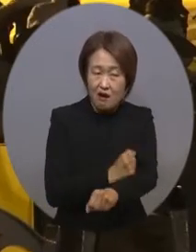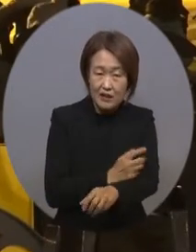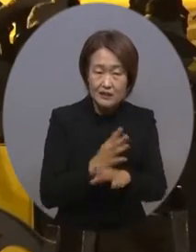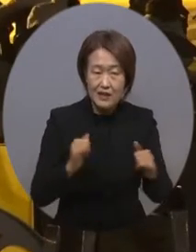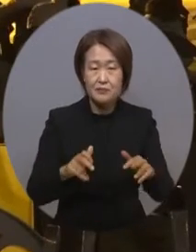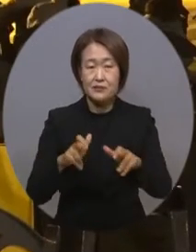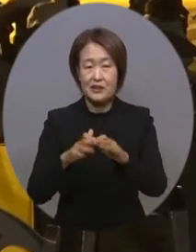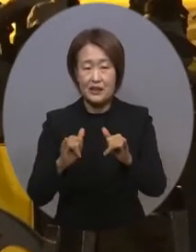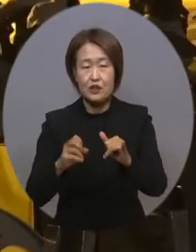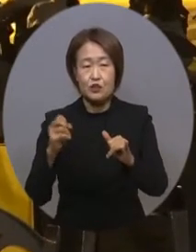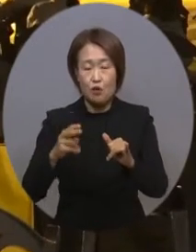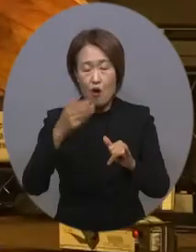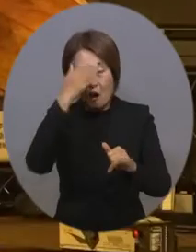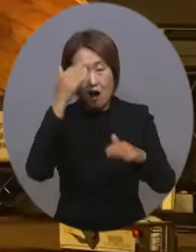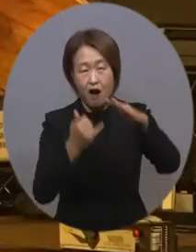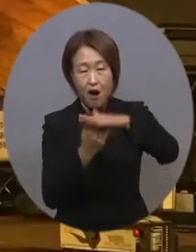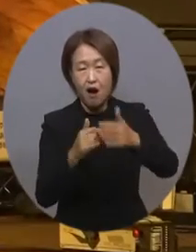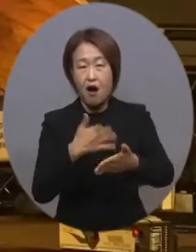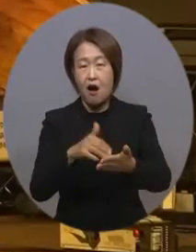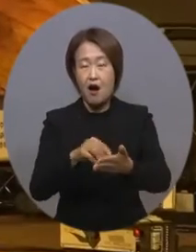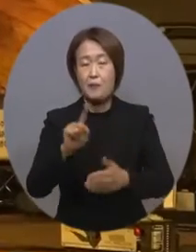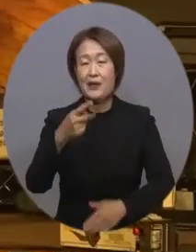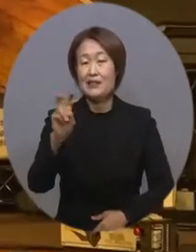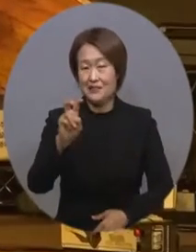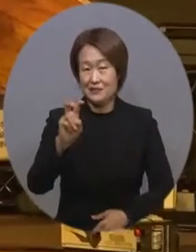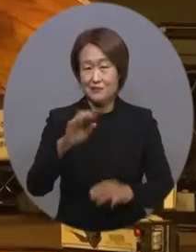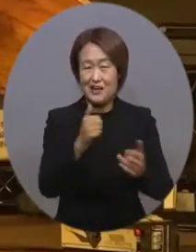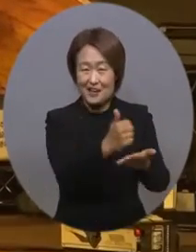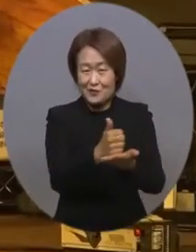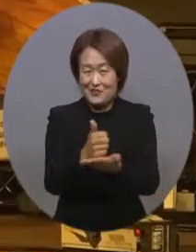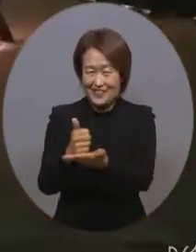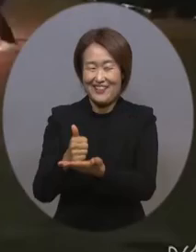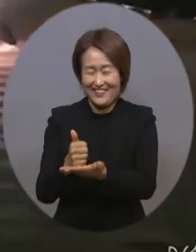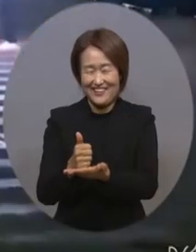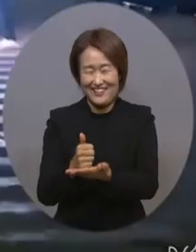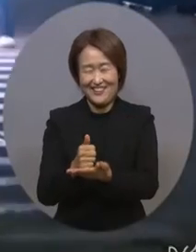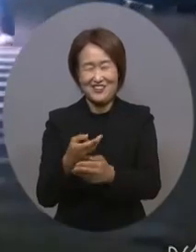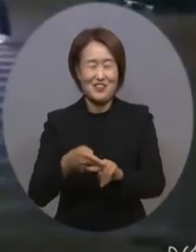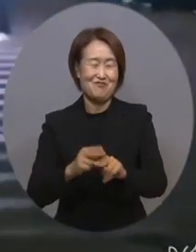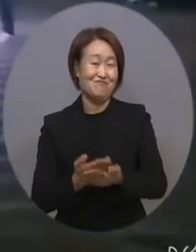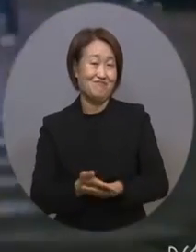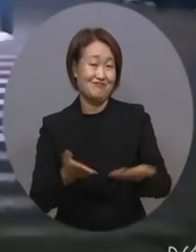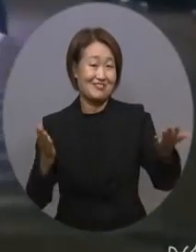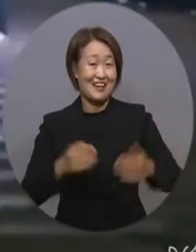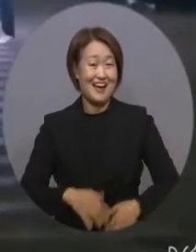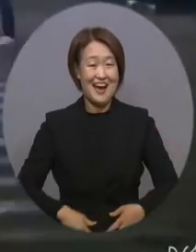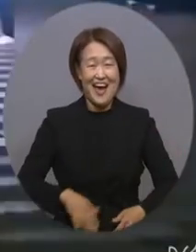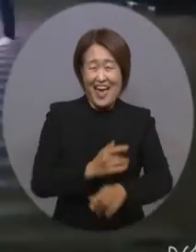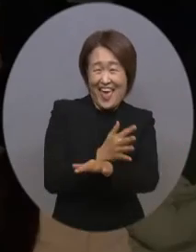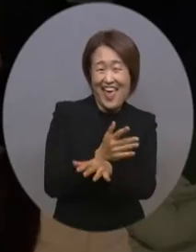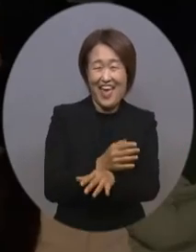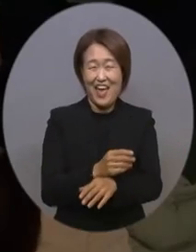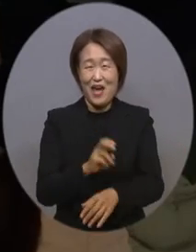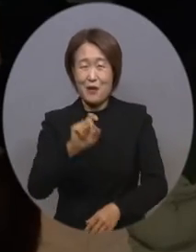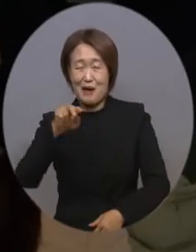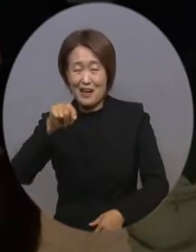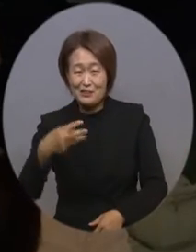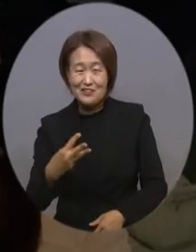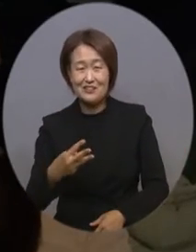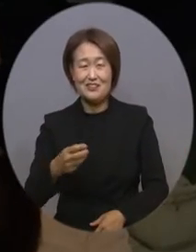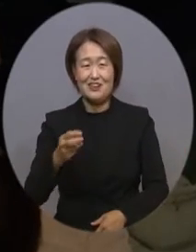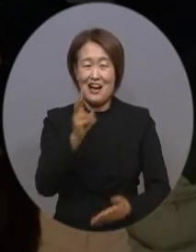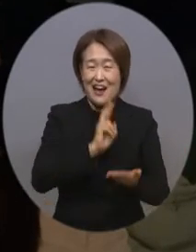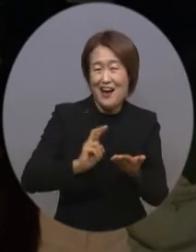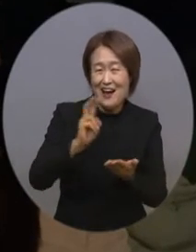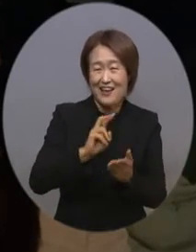장애인 가족 120명을 초대해 가을밤의 행복을 선물했습니다. 코미디, 마술을 곁들인 음악회, 이 시간은